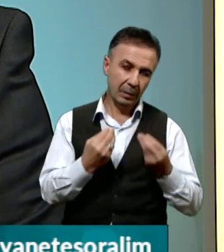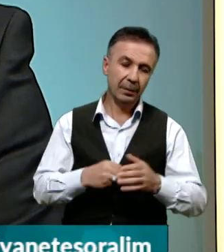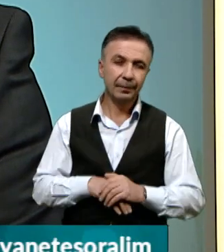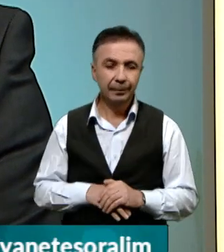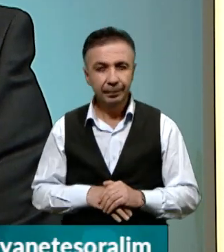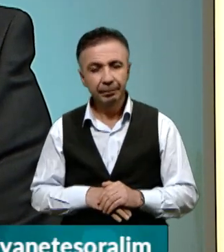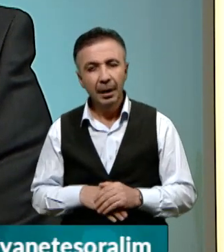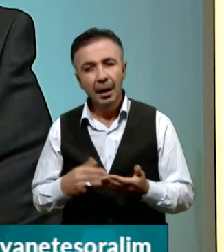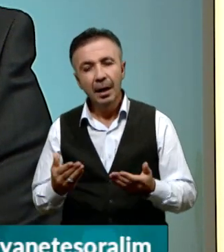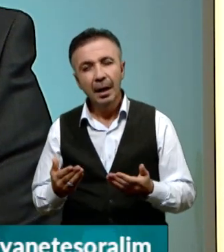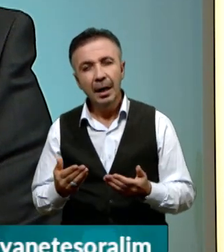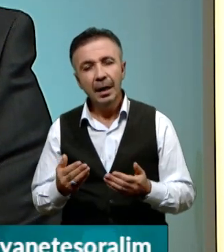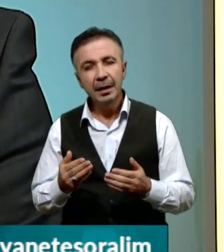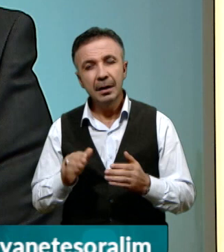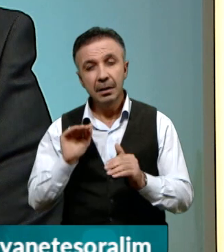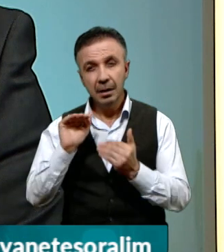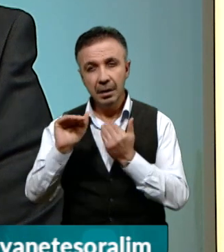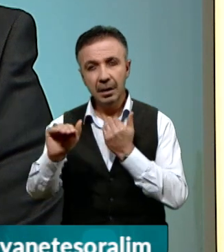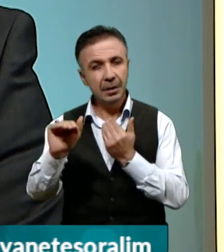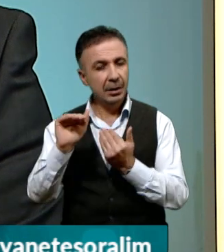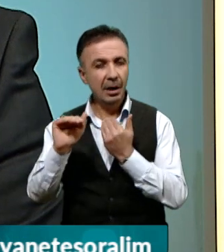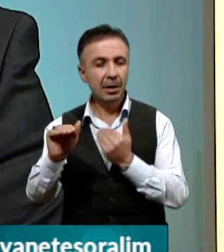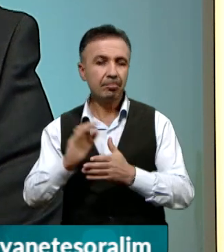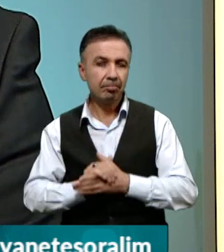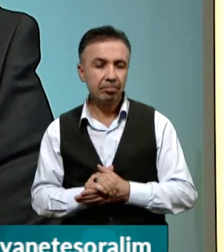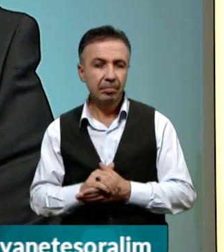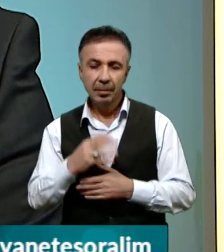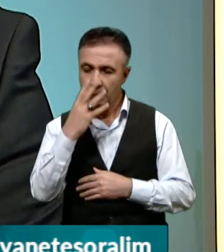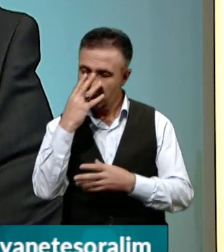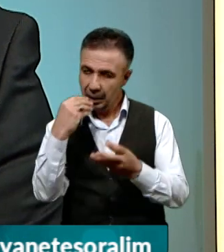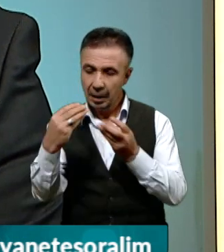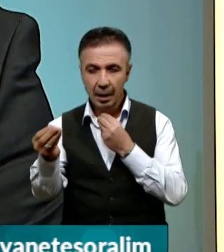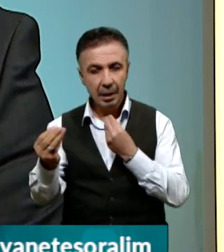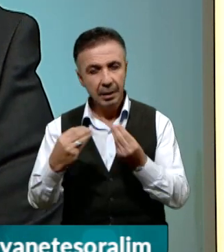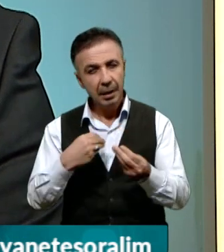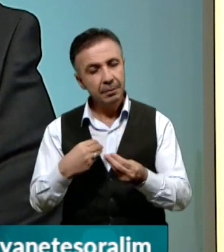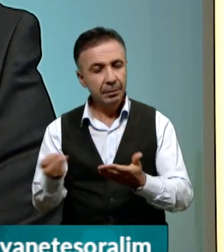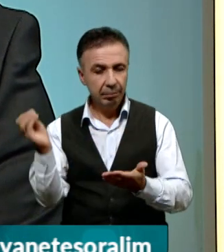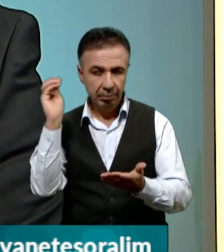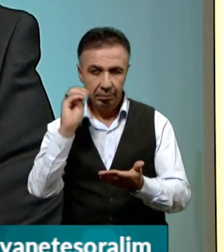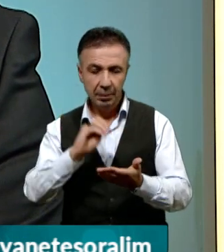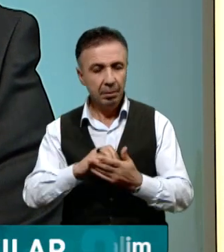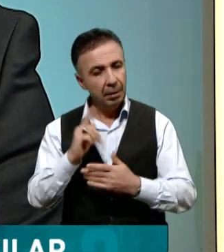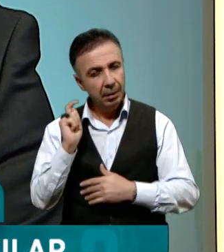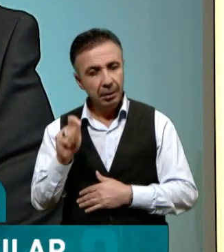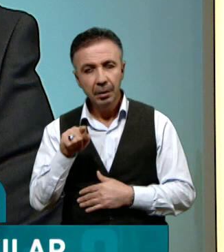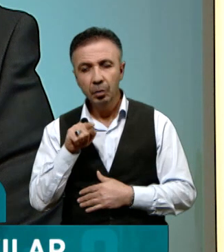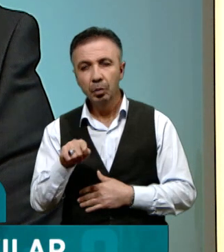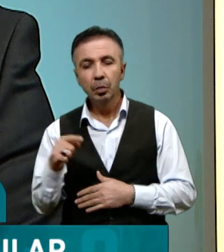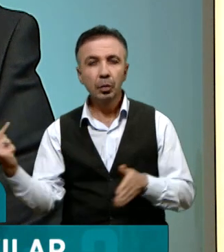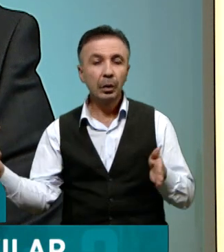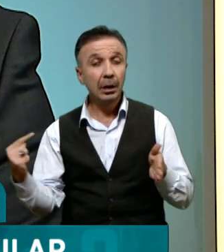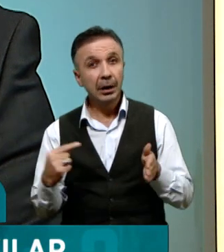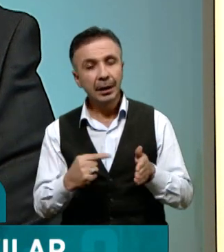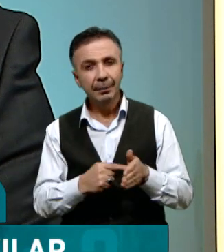etmek. Hani karşılıklı yardımlaşma, dayanışma diyelim. Hatta hediyeleşmeyi de ne yapalım? İlave edelim. Aslında bu amaçlara,